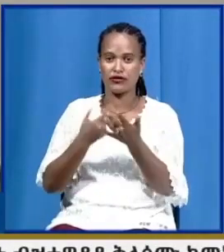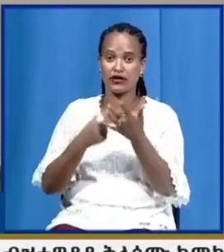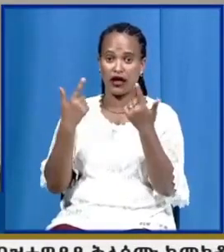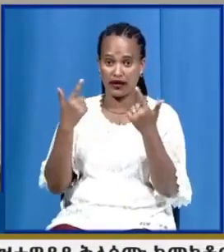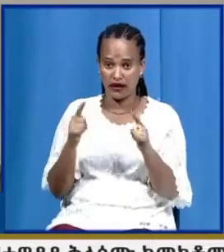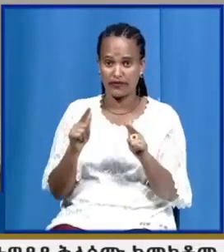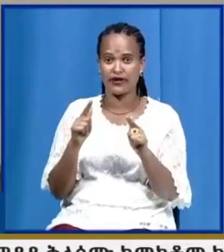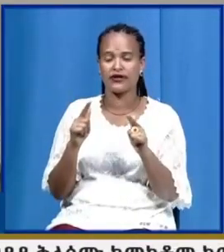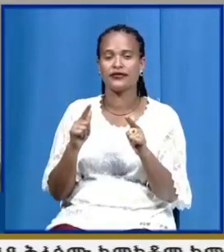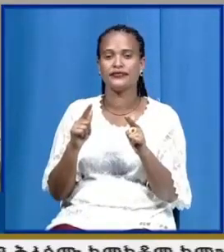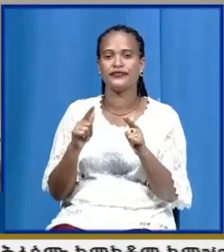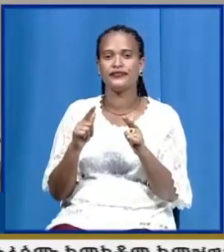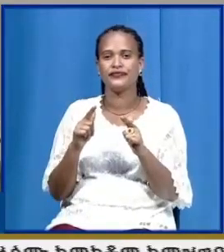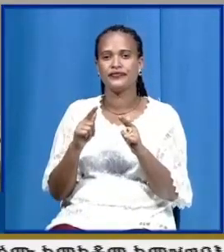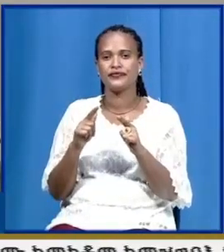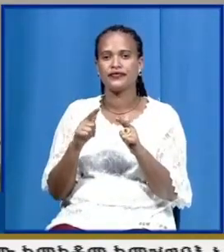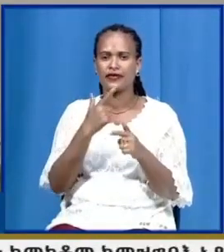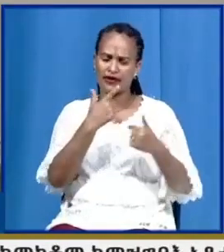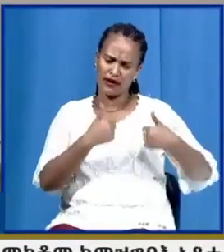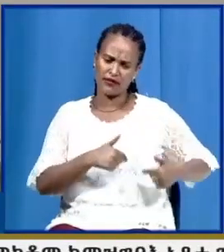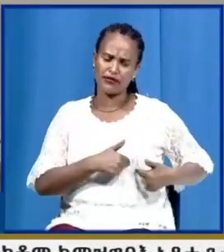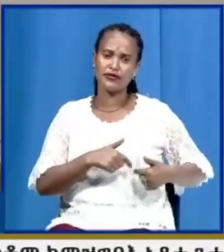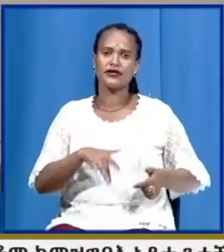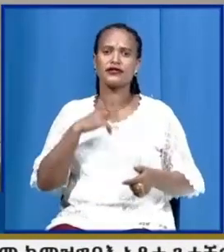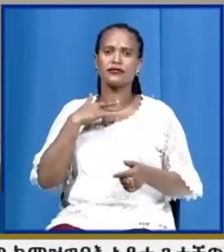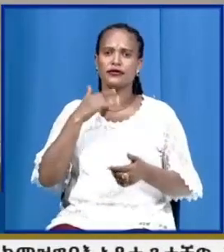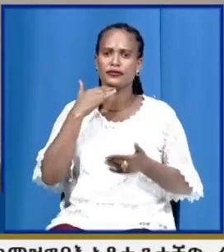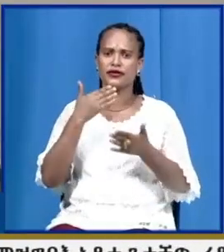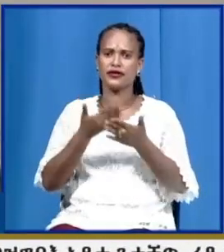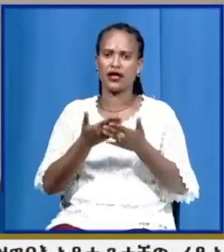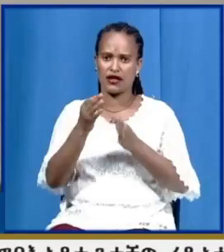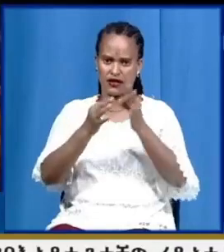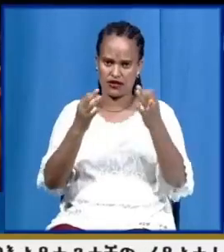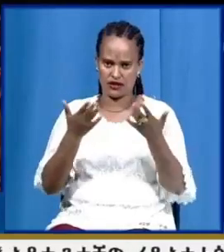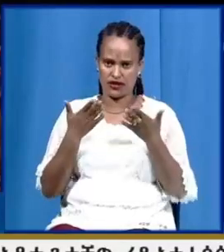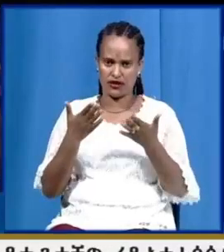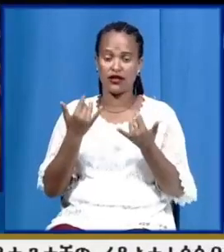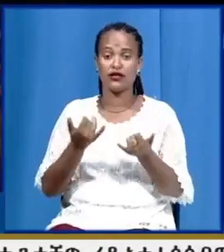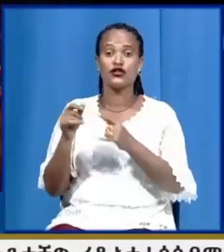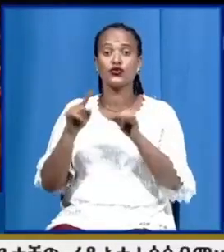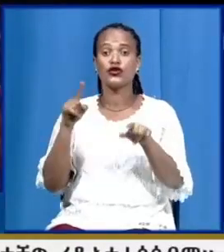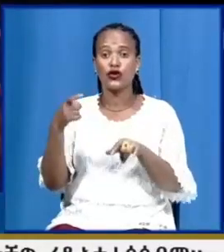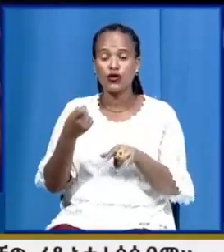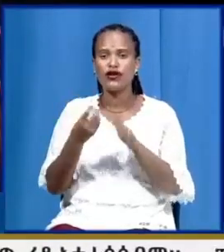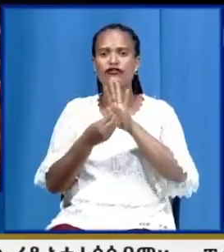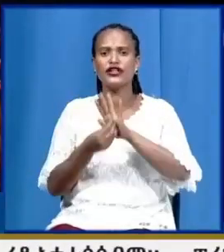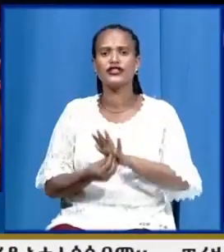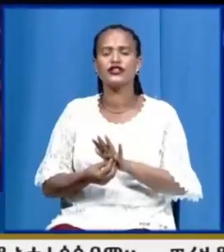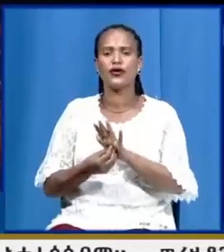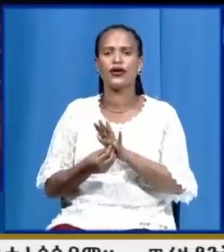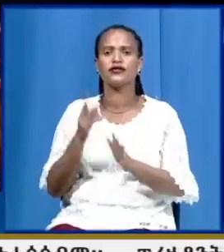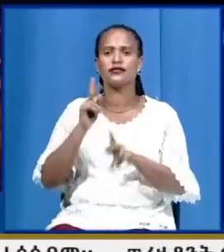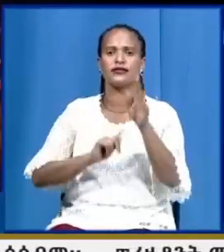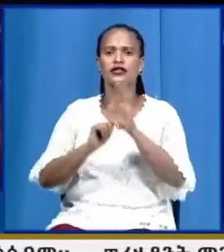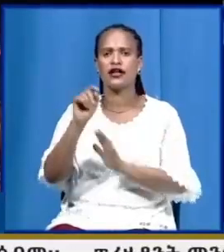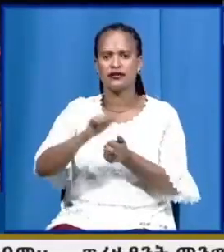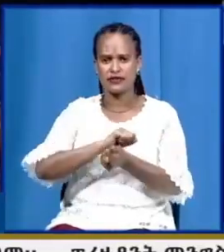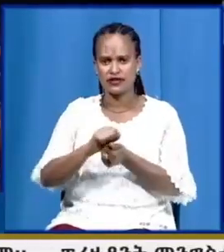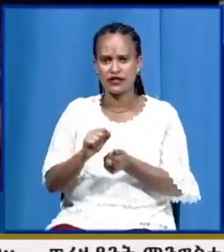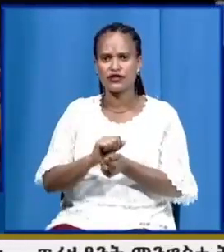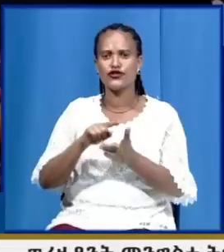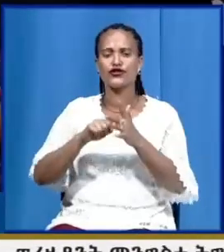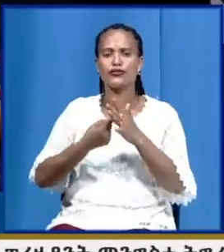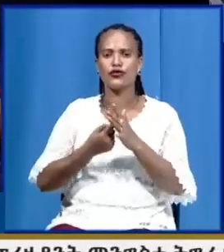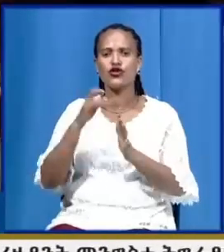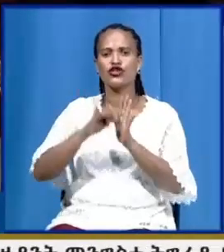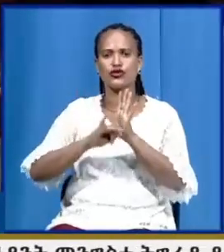እዚ ካብ ልቢ ዝተሰምዐኒ ምስጋናው ክገልፅ ይደሊ። ሕዚ እውን እንተኾነ ፋሽስታውያን ህዝቢ ትግራይ ንምፅናት